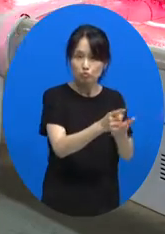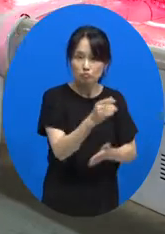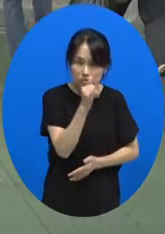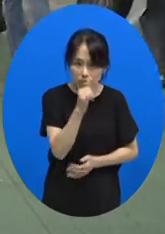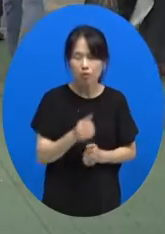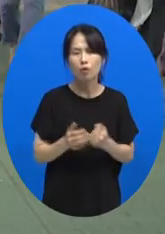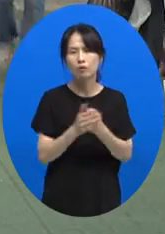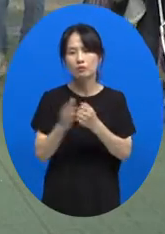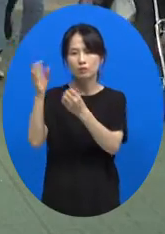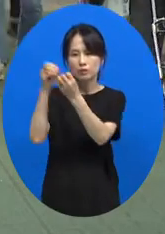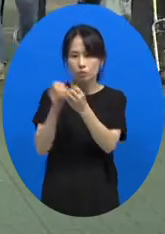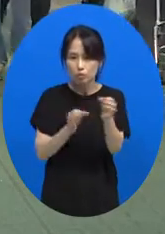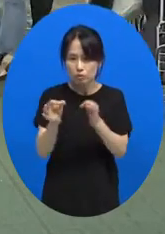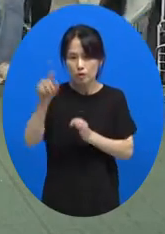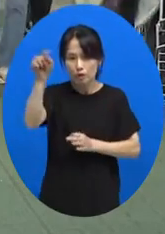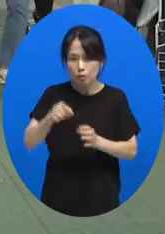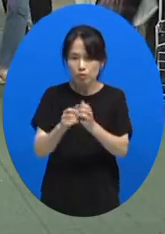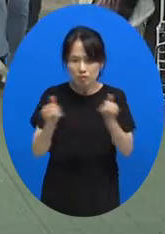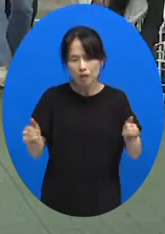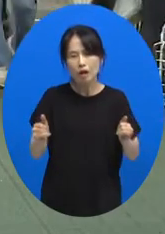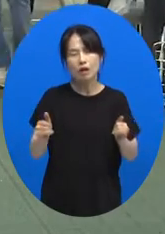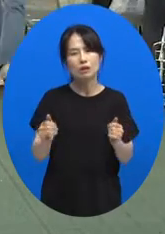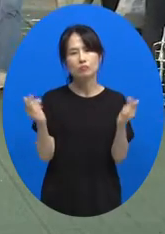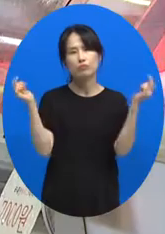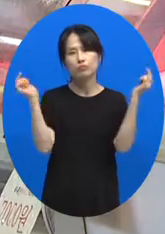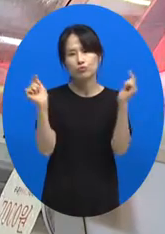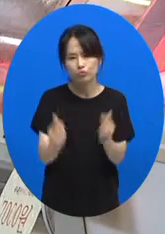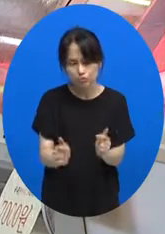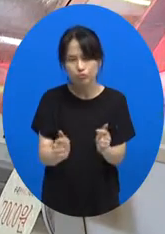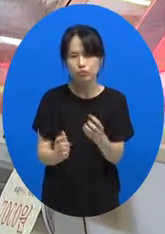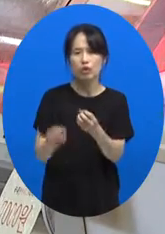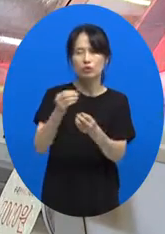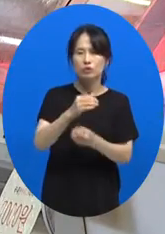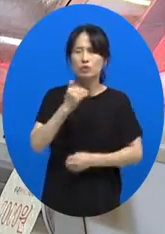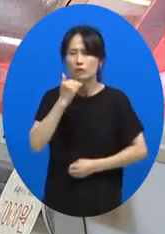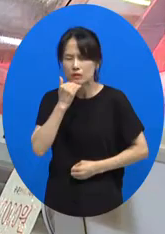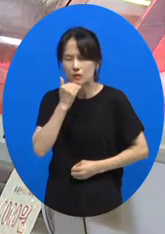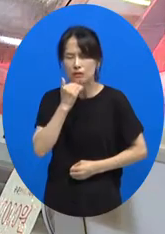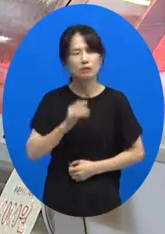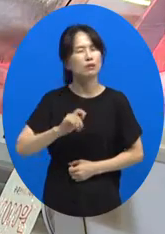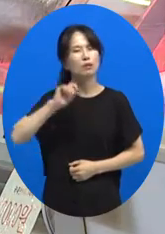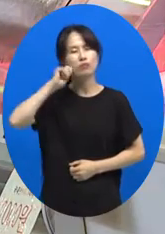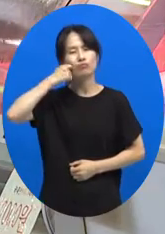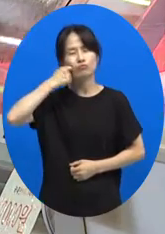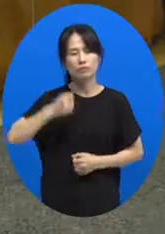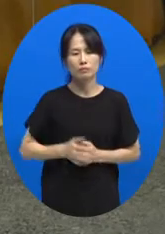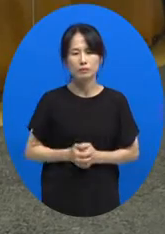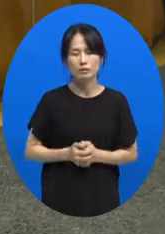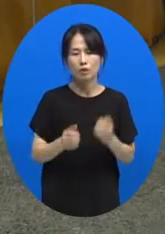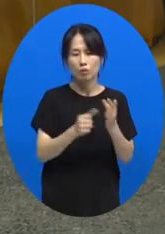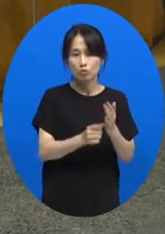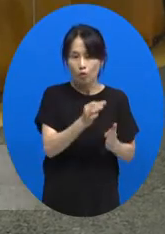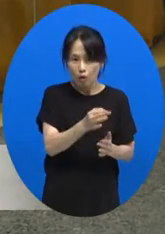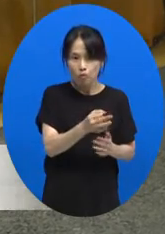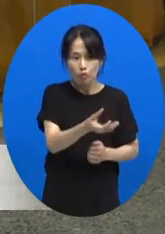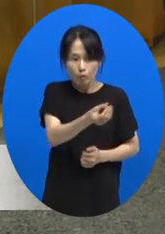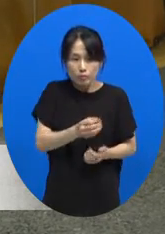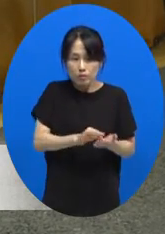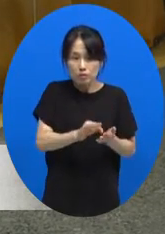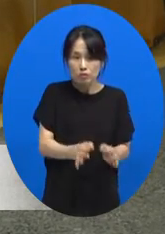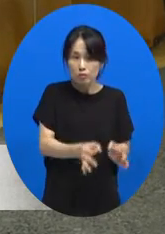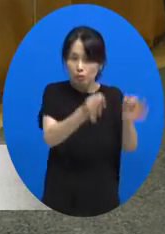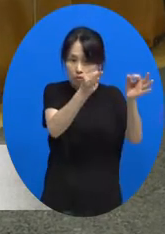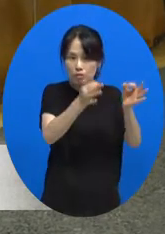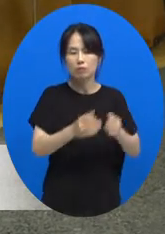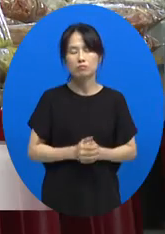옮겨가면서 시장 장사는 그야말로 추석 대목 기대하기가 더 어려워지고 있고 재료비와 임대료는 상승한